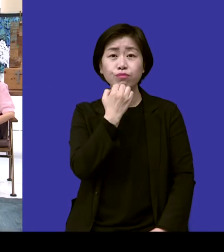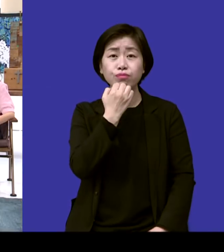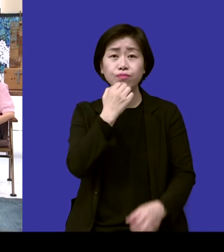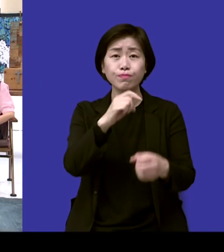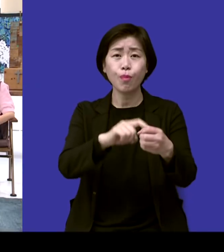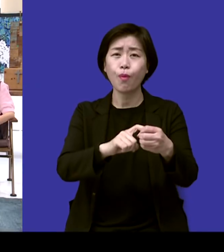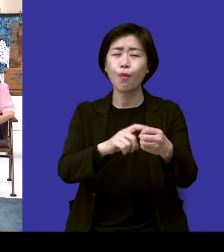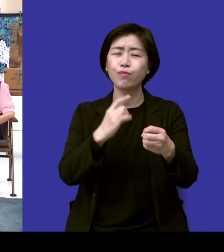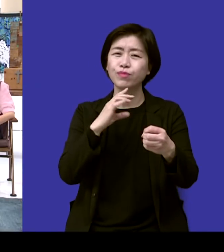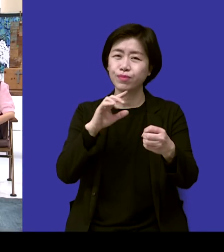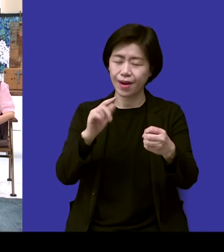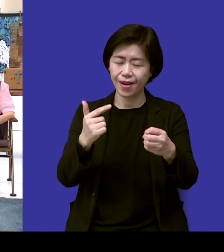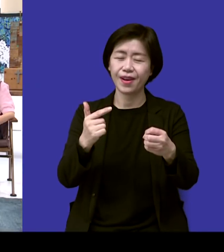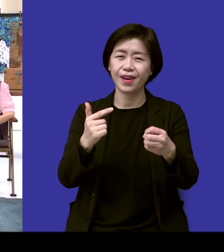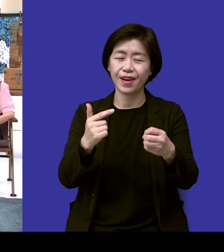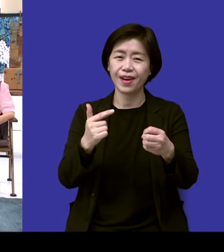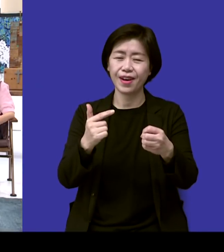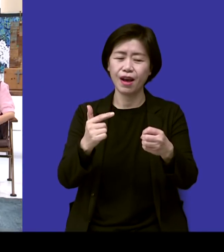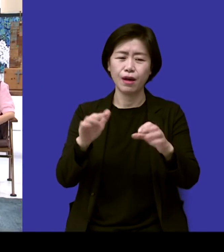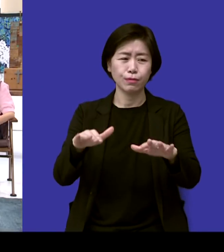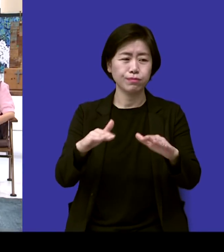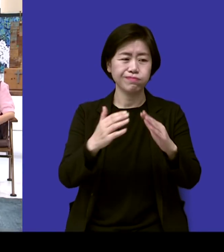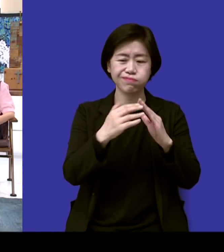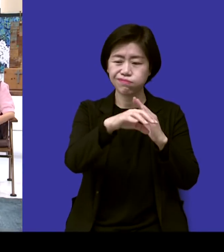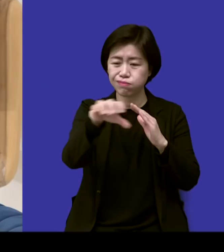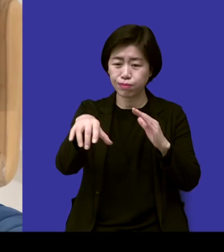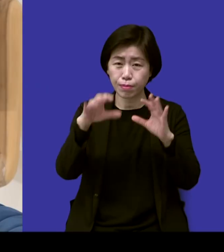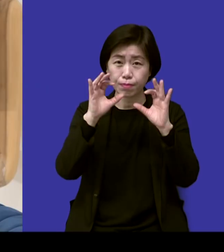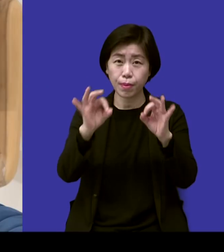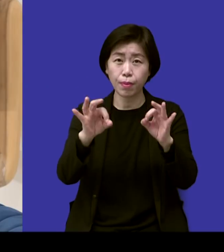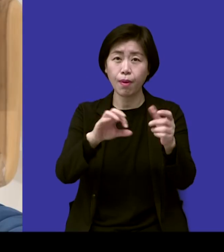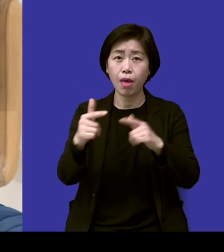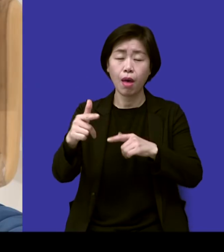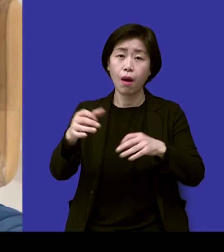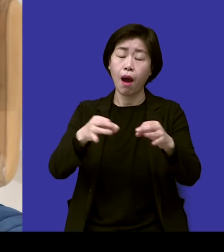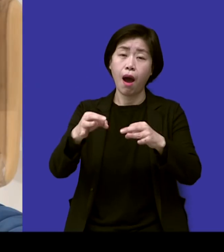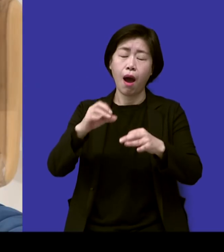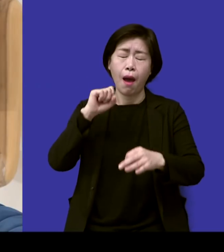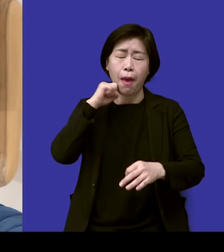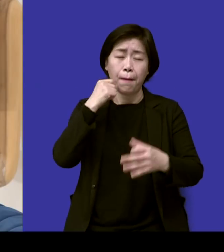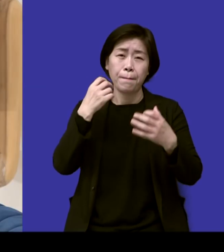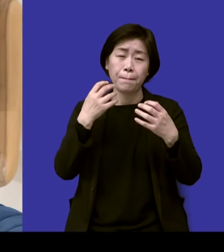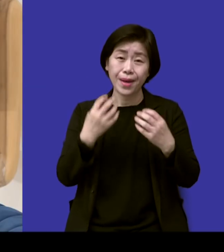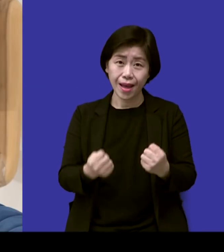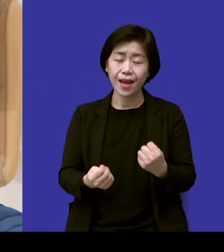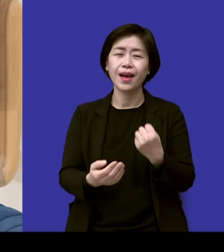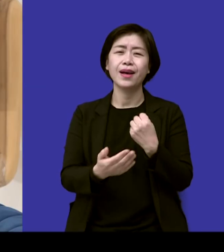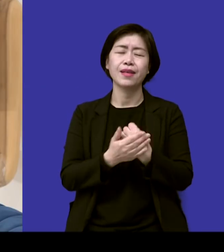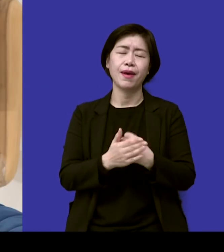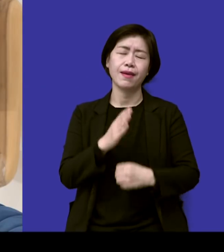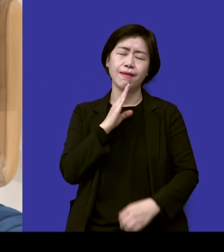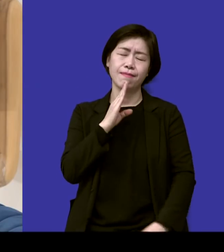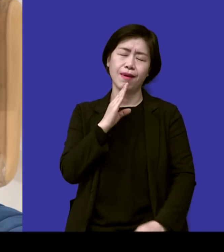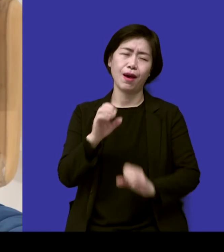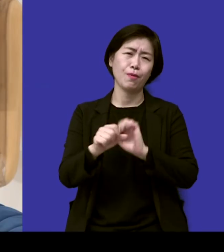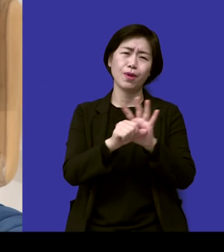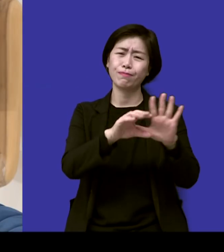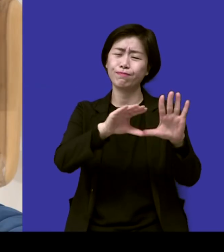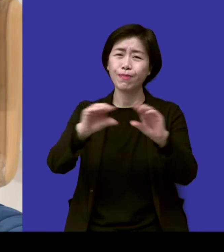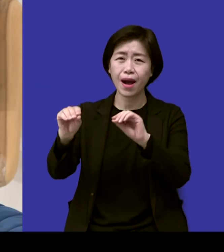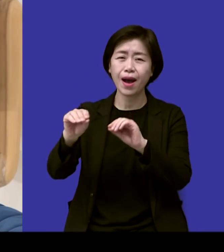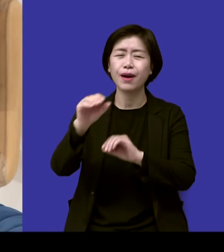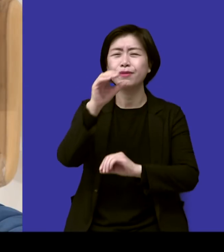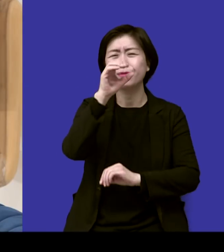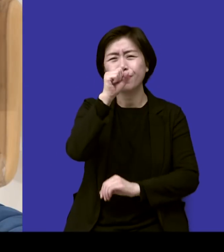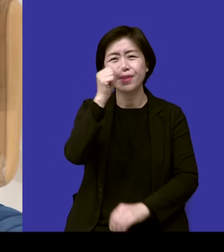힘들고 그럼요. 저희 주변에 너무 힘들잖아요 사실 예. 지금. 그래서 좀 이 정말 진심을 담아서 네. 제발 가라라는